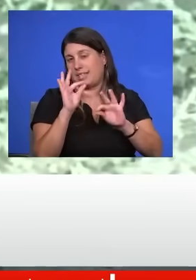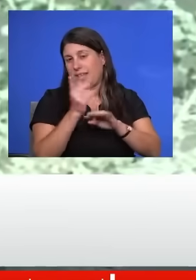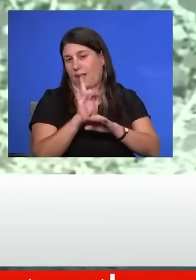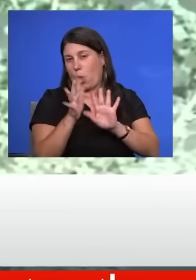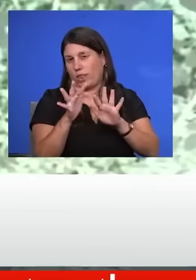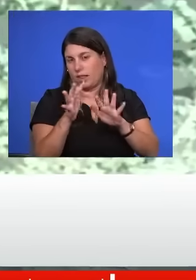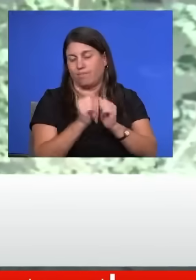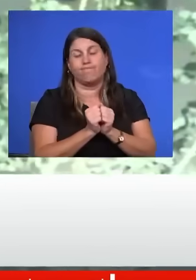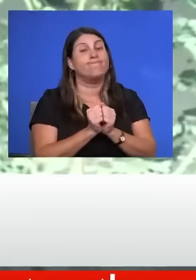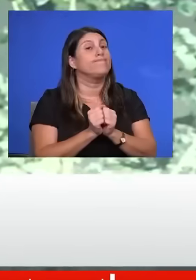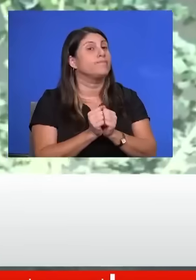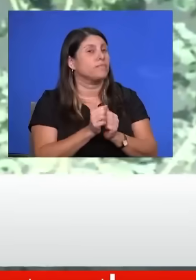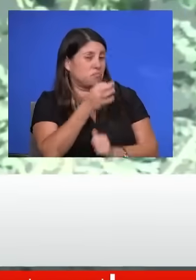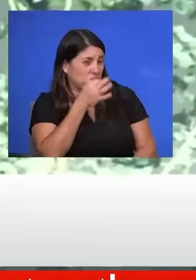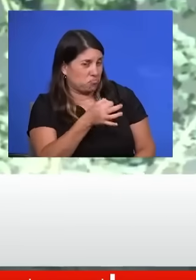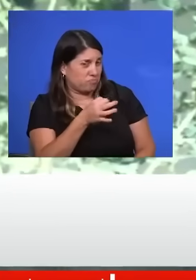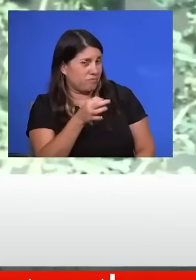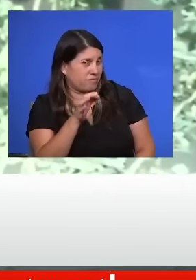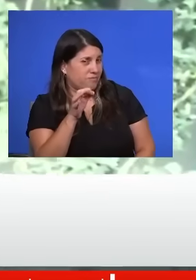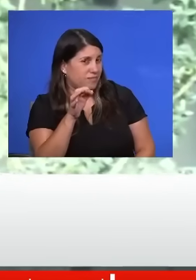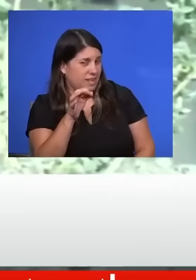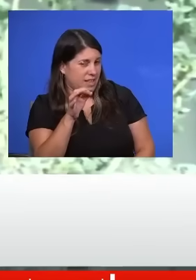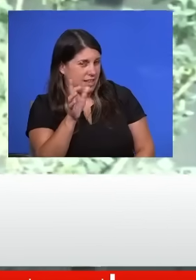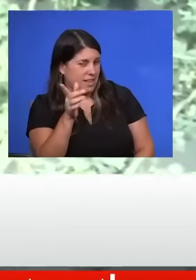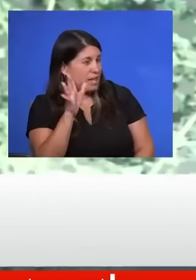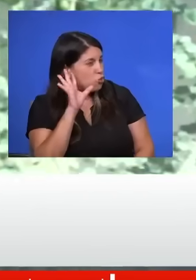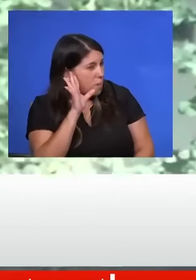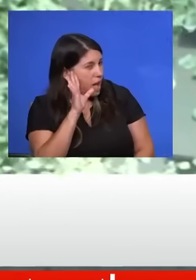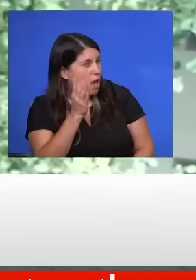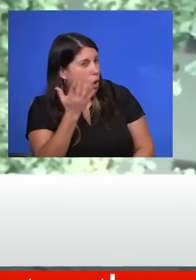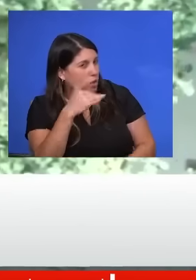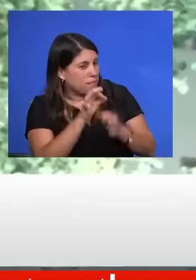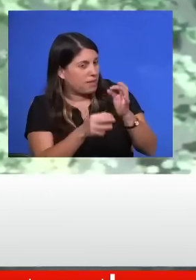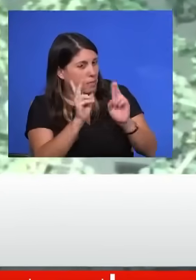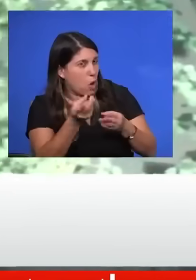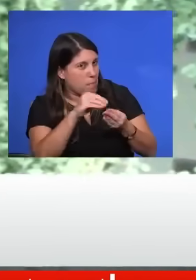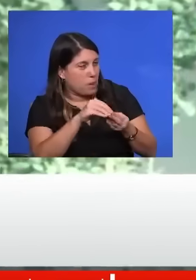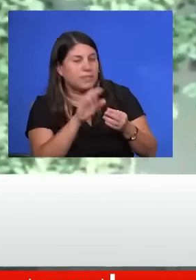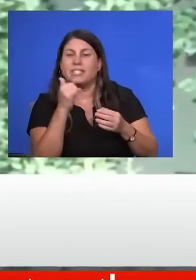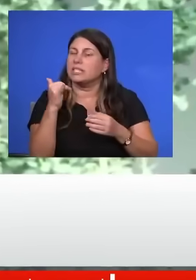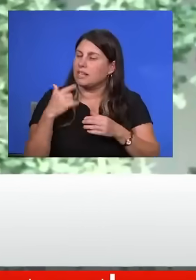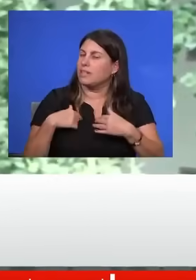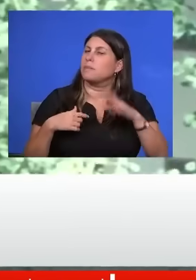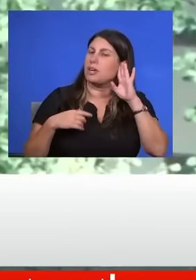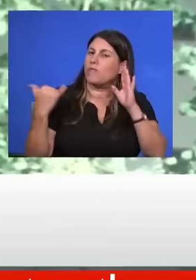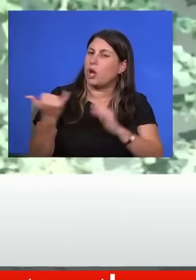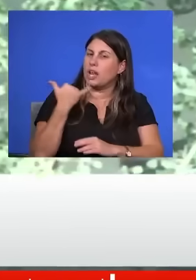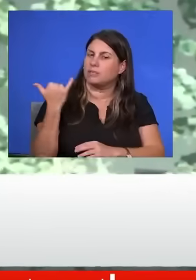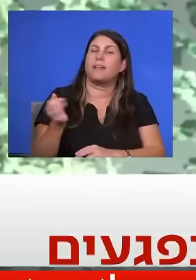אותנו עם עוד פרטים שאתה יכול להוסיף? אני שומע, כן, אני שומע כל הזמן, עדיין ממשיכים כאן